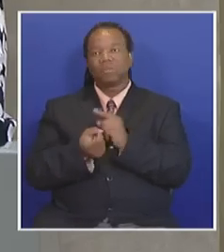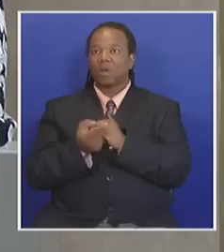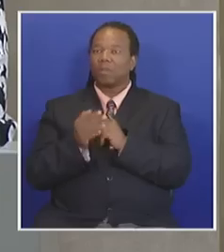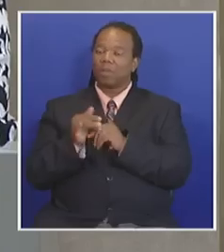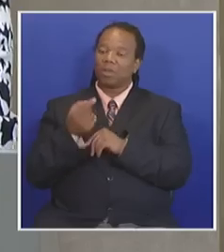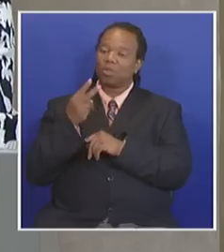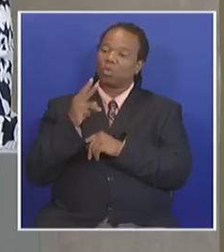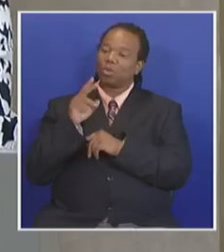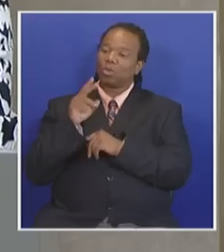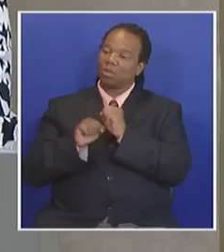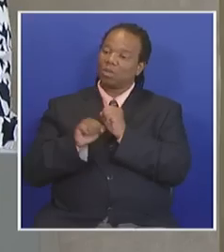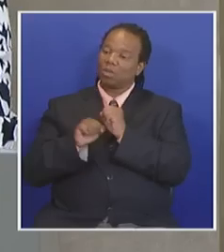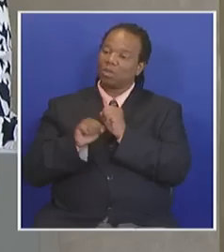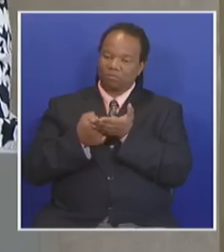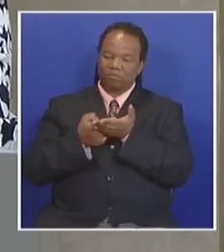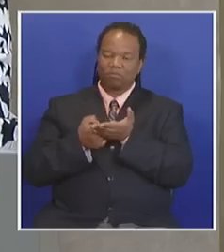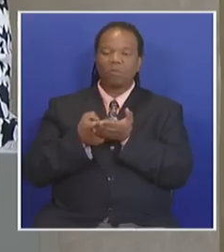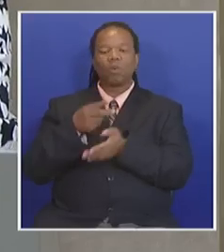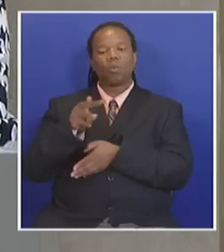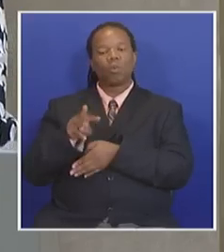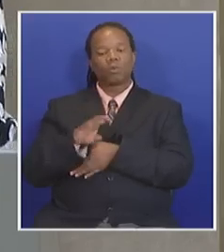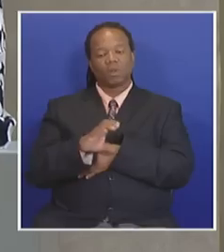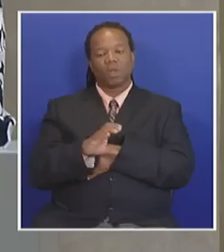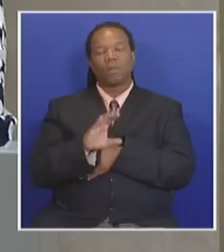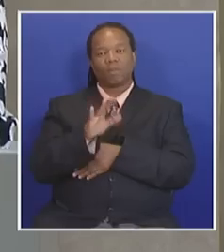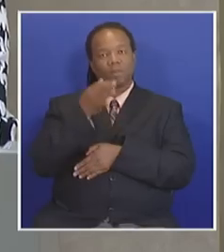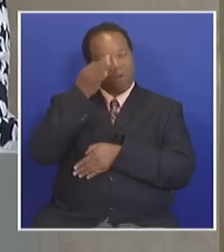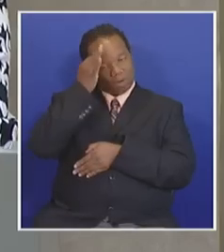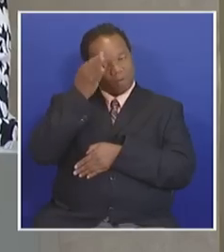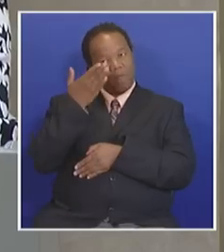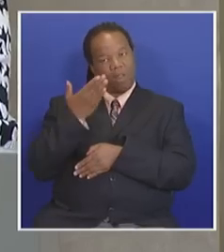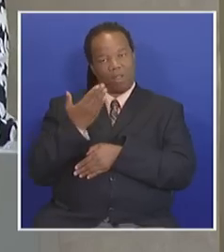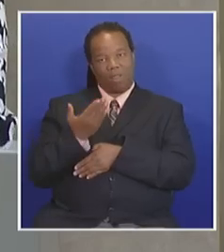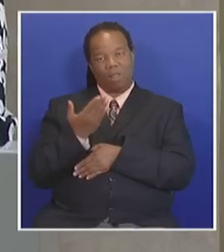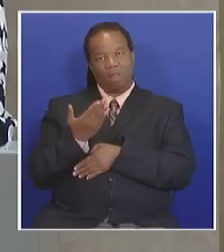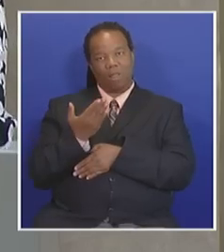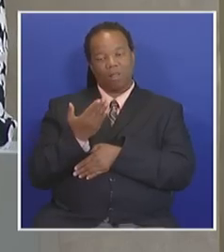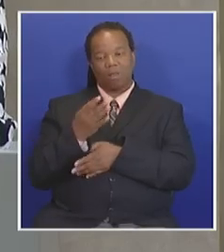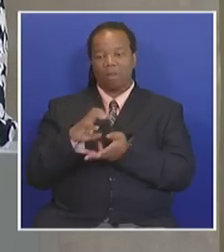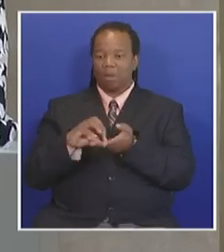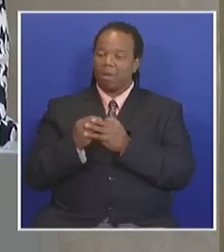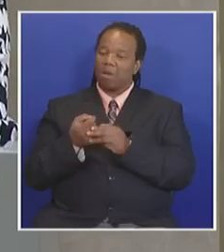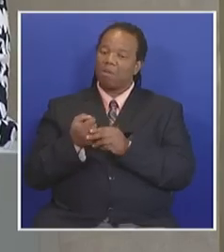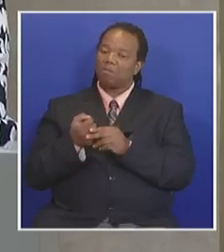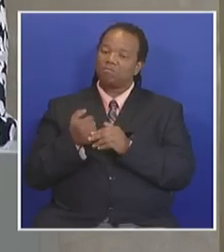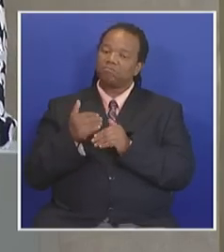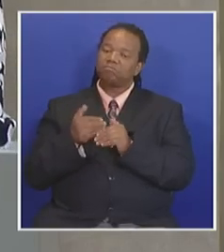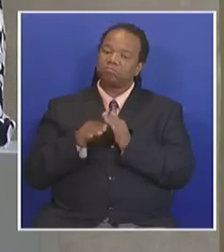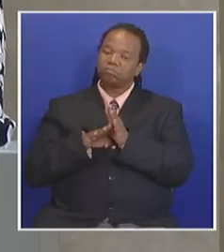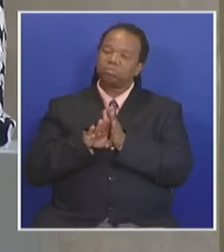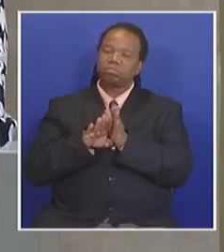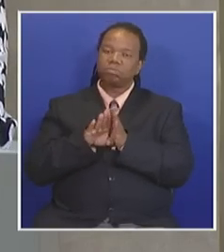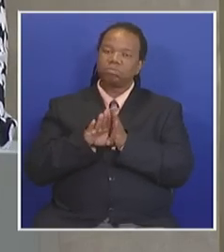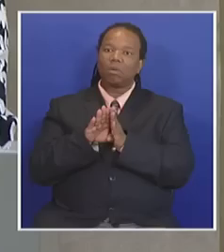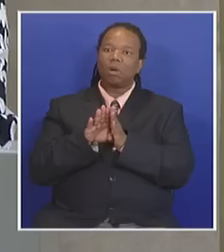Wes-Kaapse regering het beduidende vordering gemaak in hulle bydrae tot die maatskaplike deelname van almal om 'n verenigde